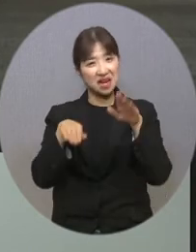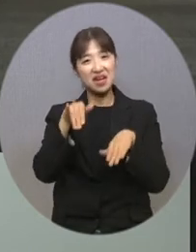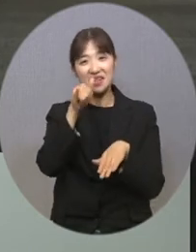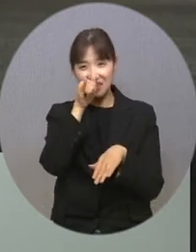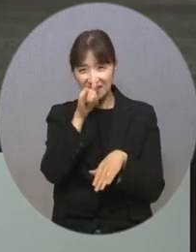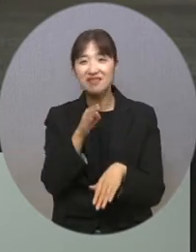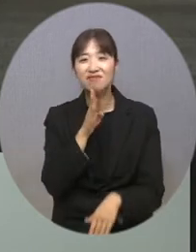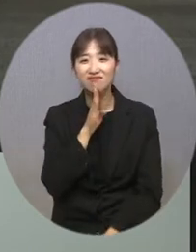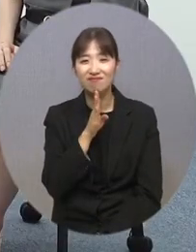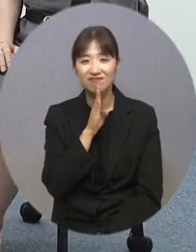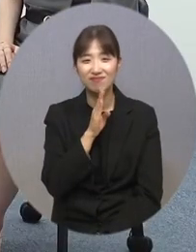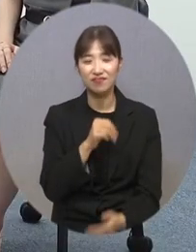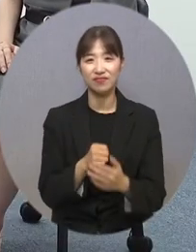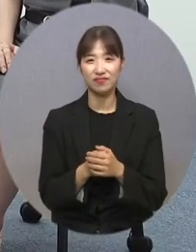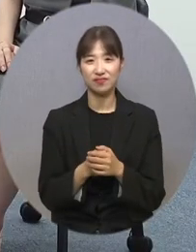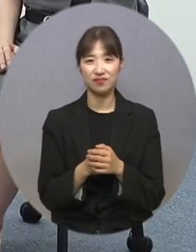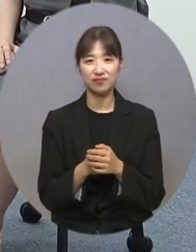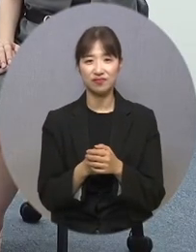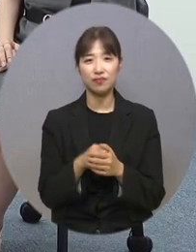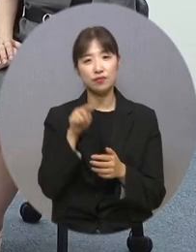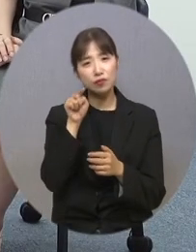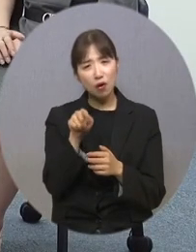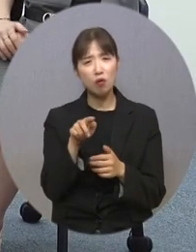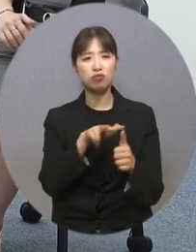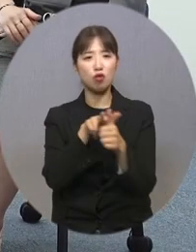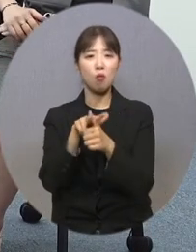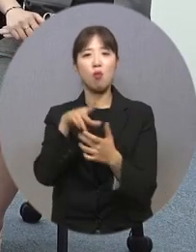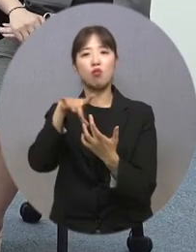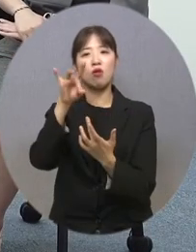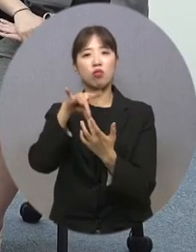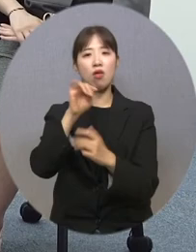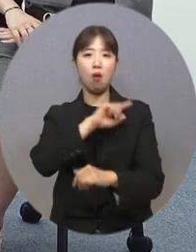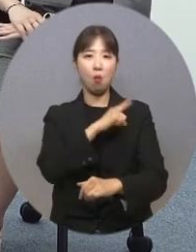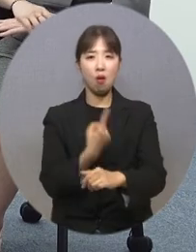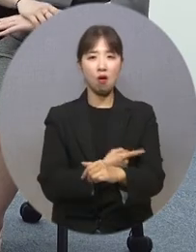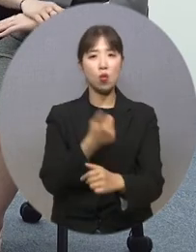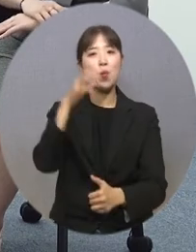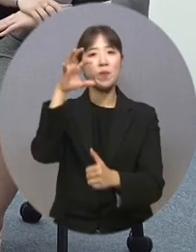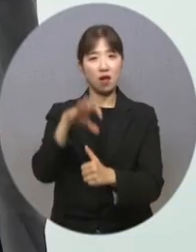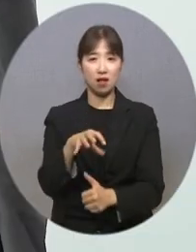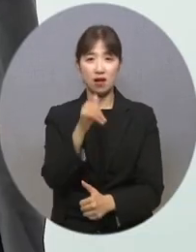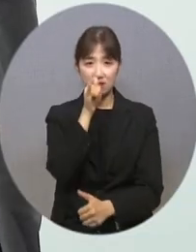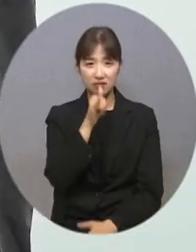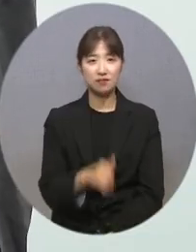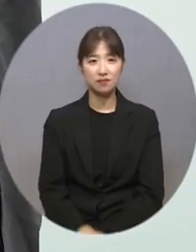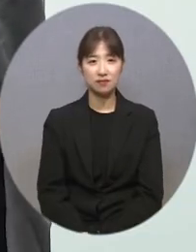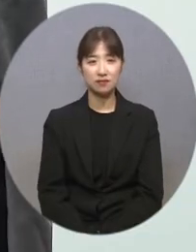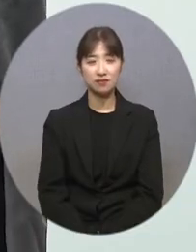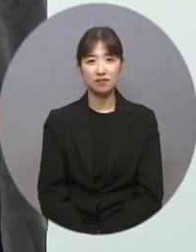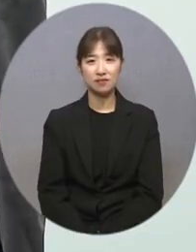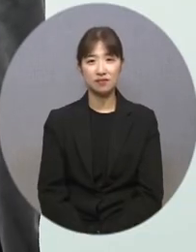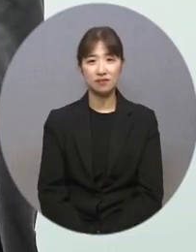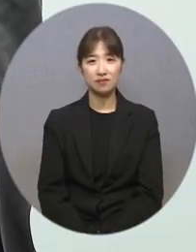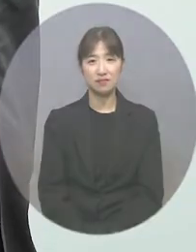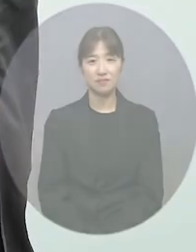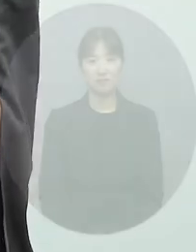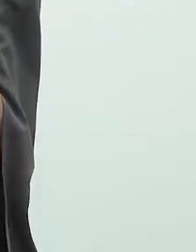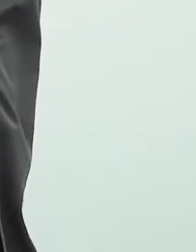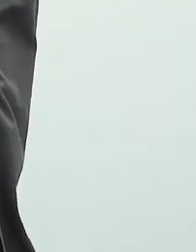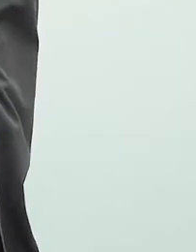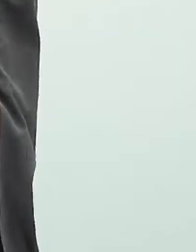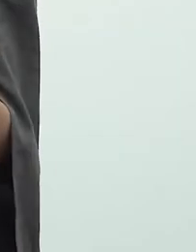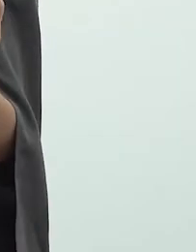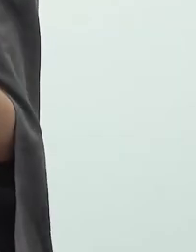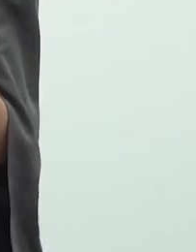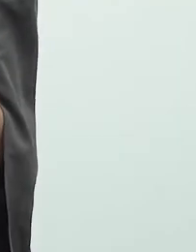있으실 거에요 그러면 정부의 선택권도 제 여기고 좀 쳐 사실은 대부분